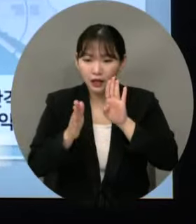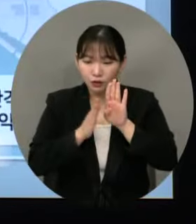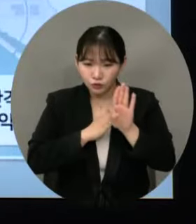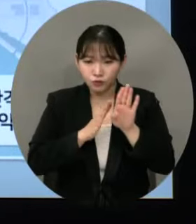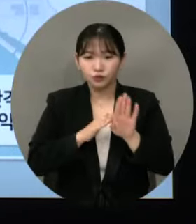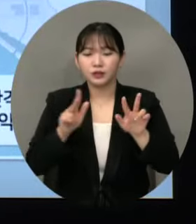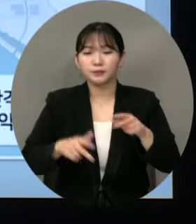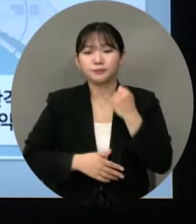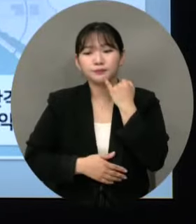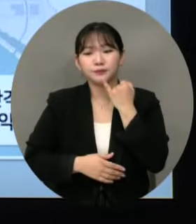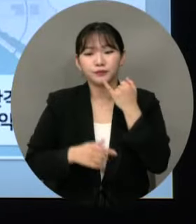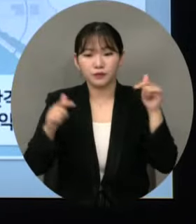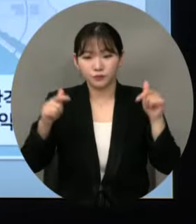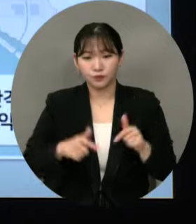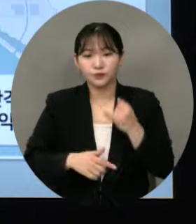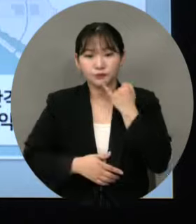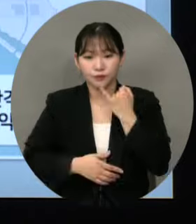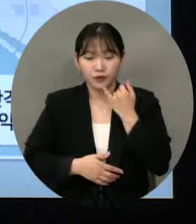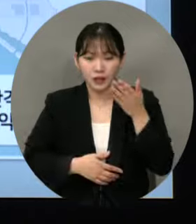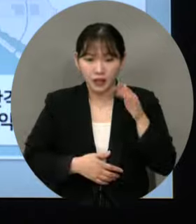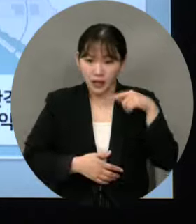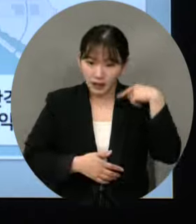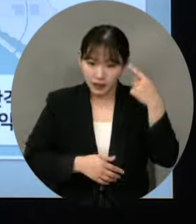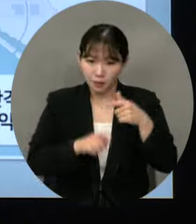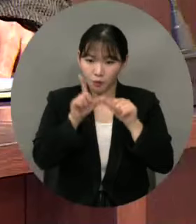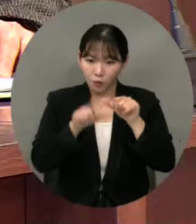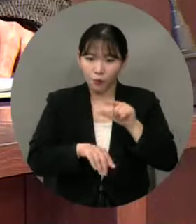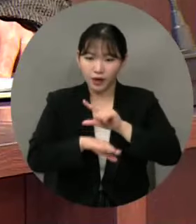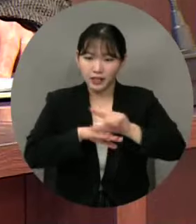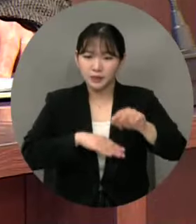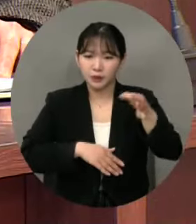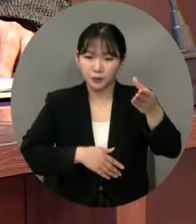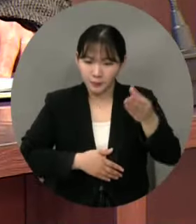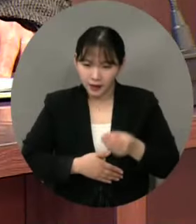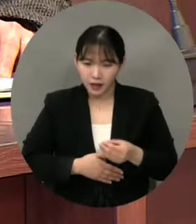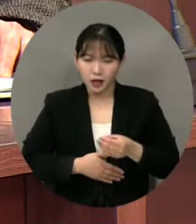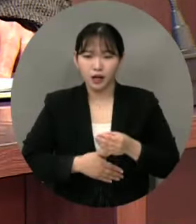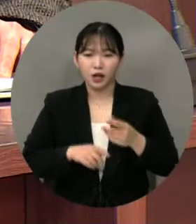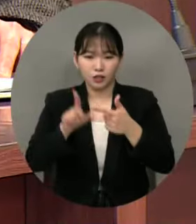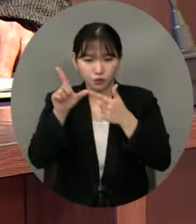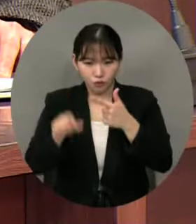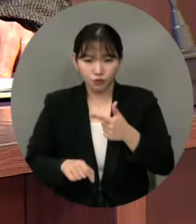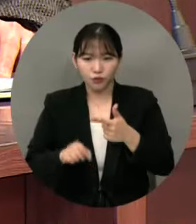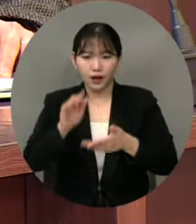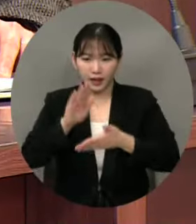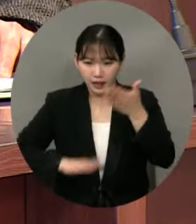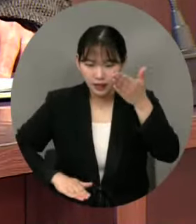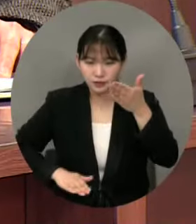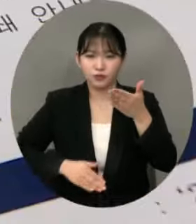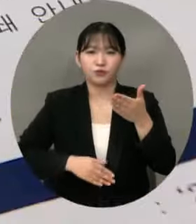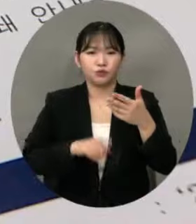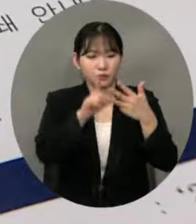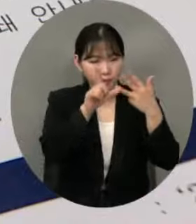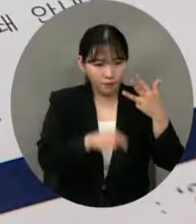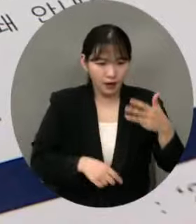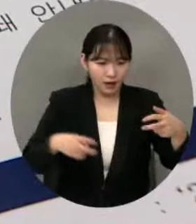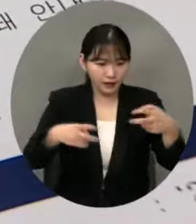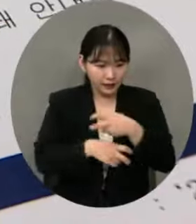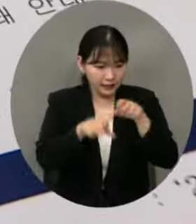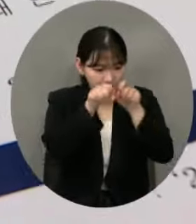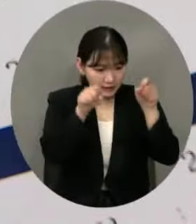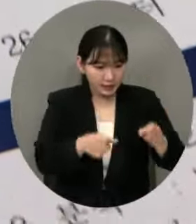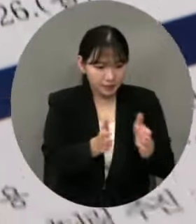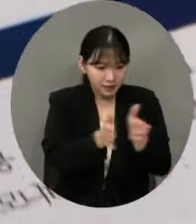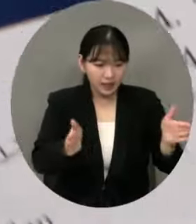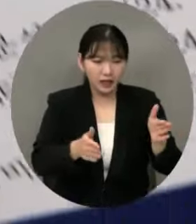수습되어가는 국면이지만 다음 달 지방채 발행과 6월 노선권 인수, 8월 목포형 대중교통 시스템 시행에는